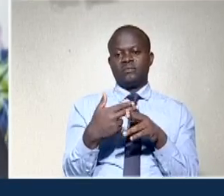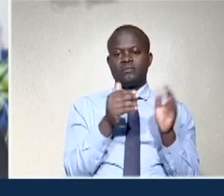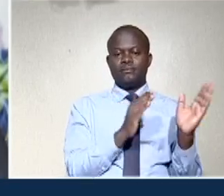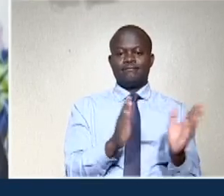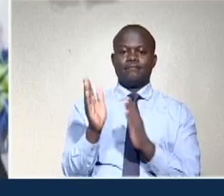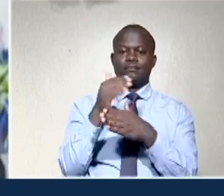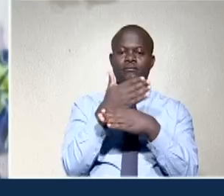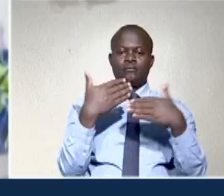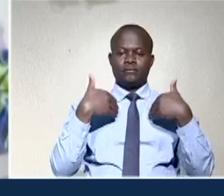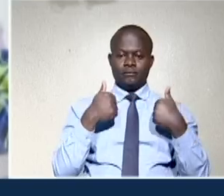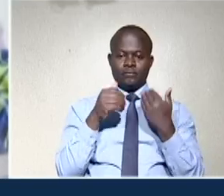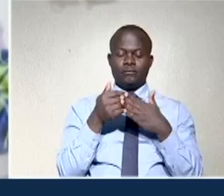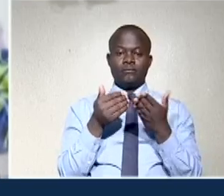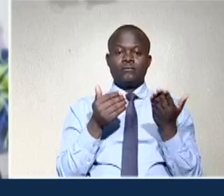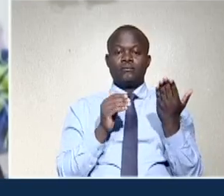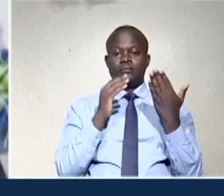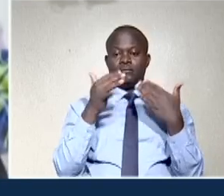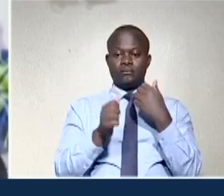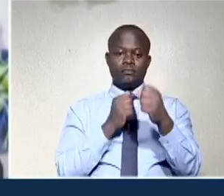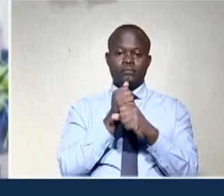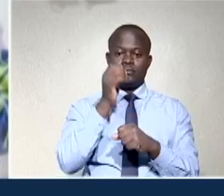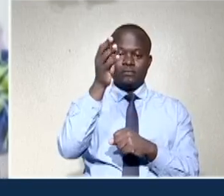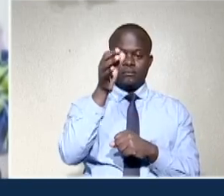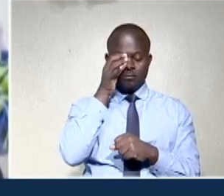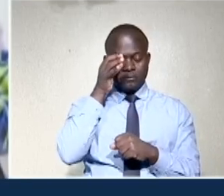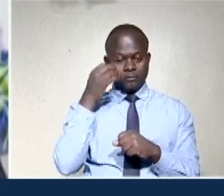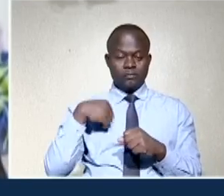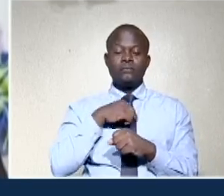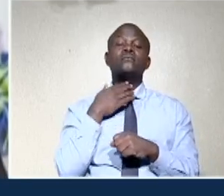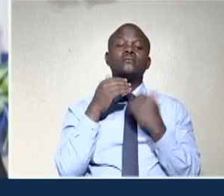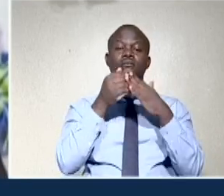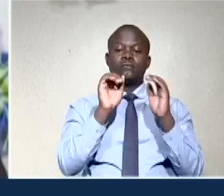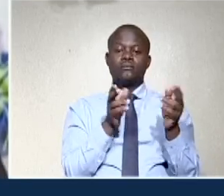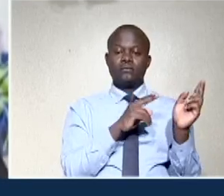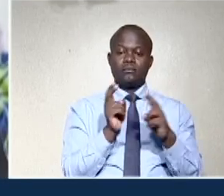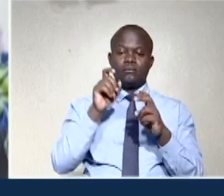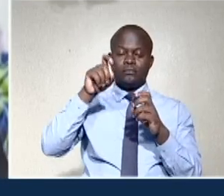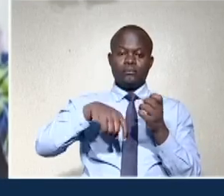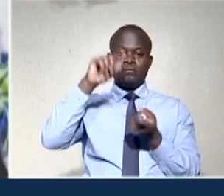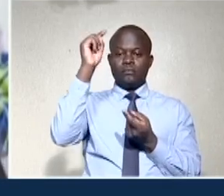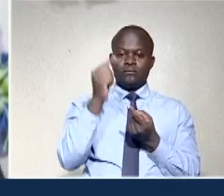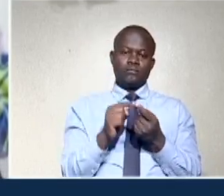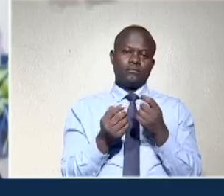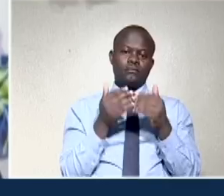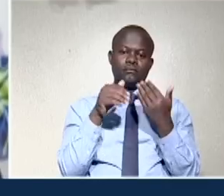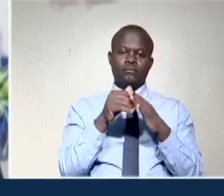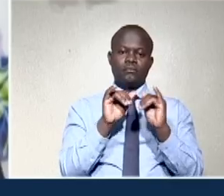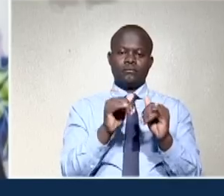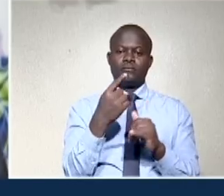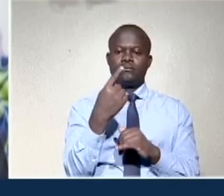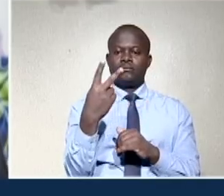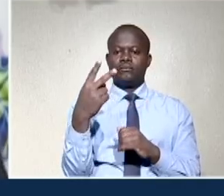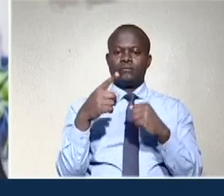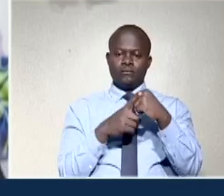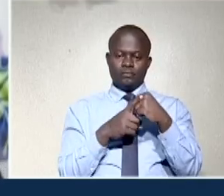nk'igenamigambi rya Minisiteri y'Ubuzima riburangire n'umwaka utaha nuko twifuza ko ubundi twagombye kutugabanya byibuze tugasigaranisha